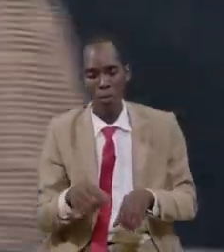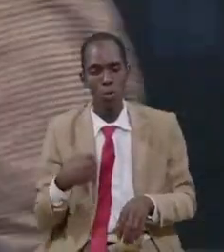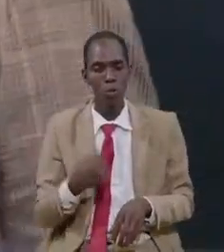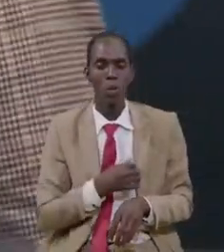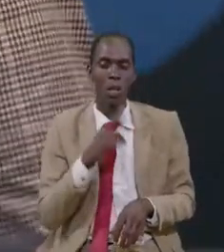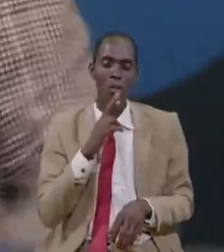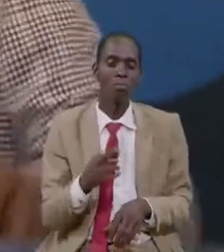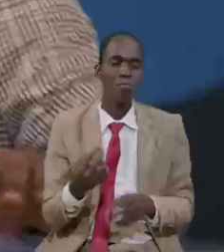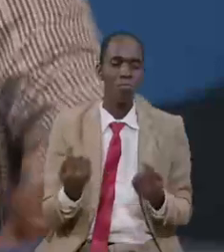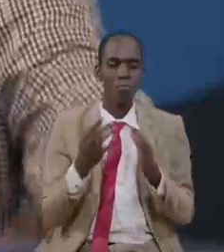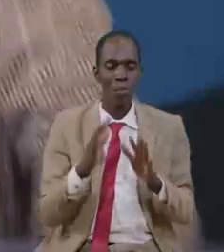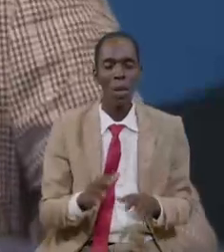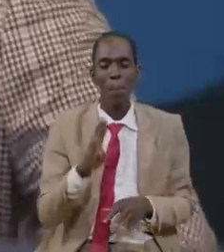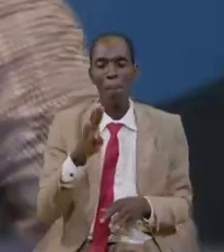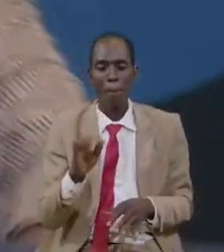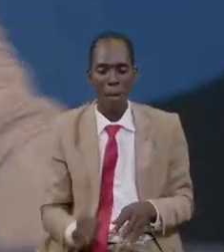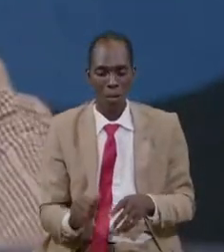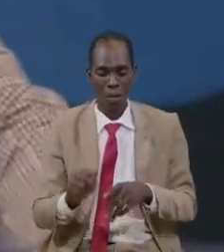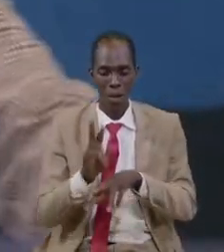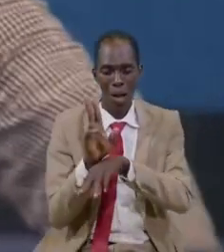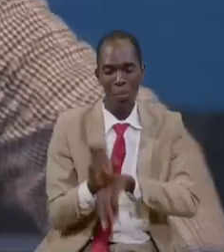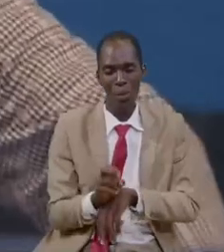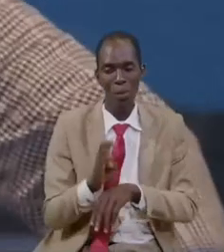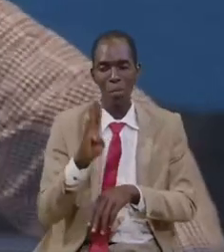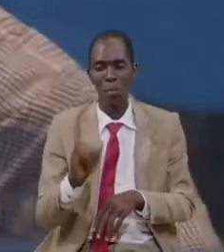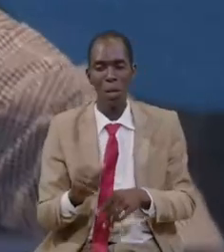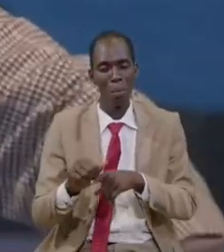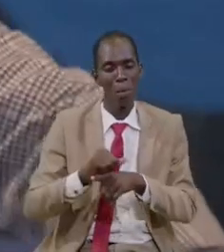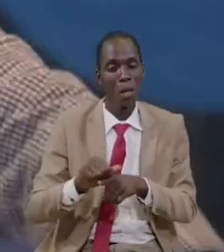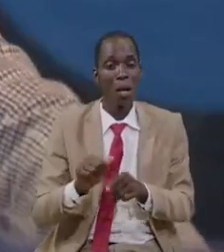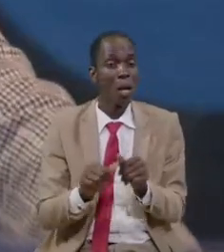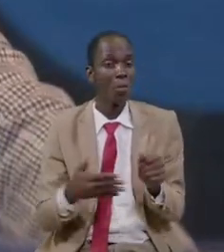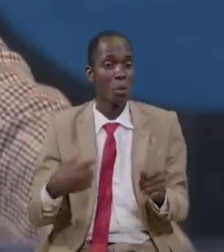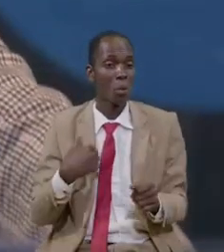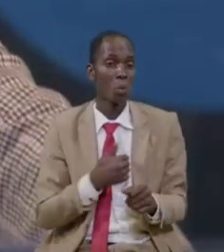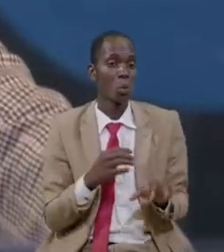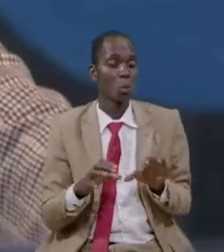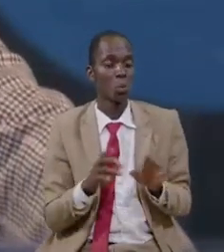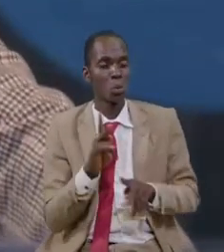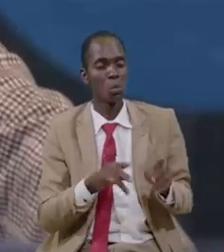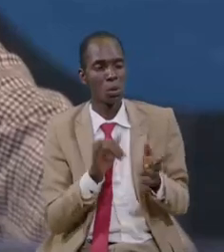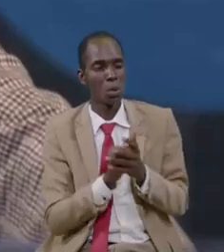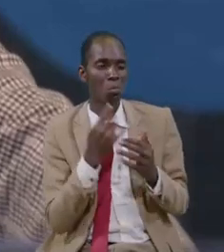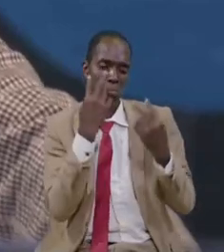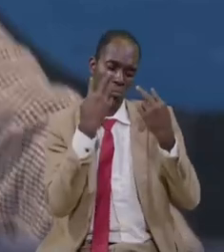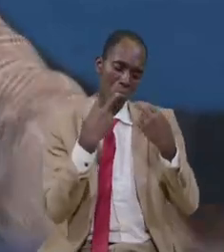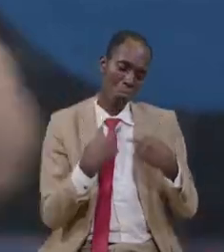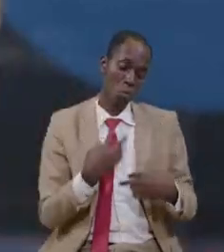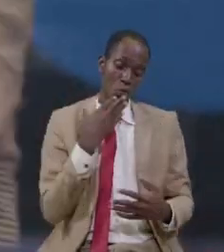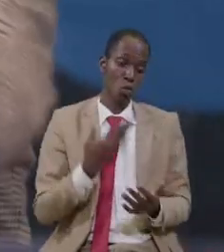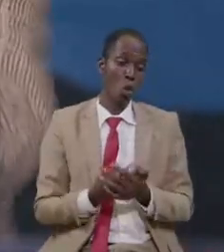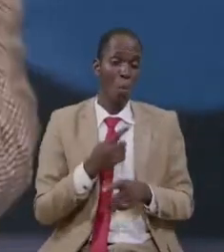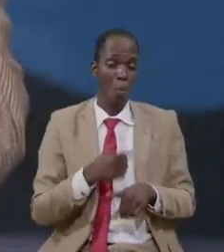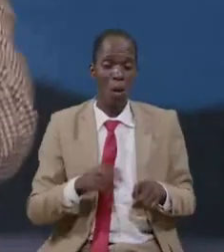Nous sommes pécheurs par la pratique. Tout ce que nous faisons, même ce qui semble être bon, ce sont